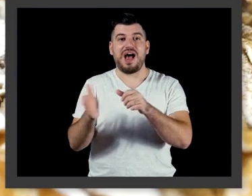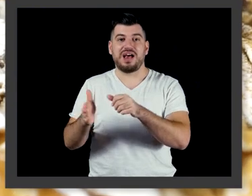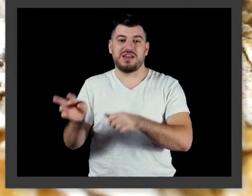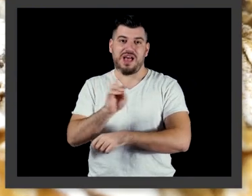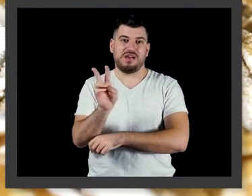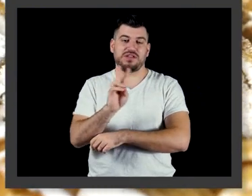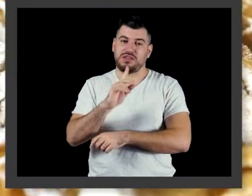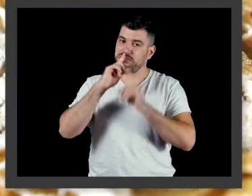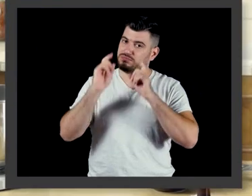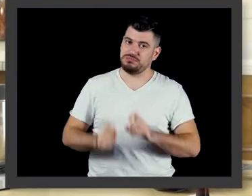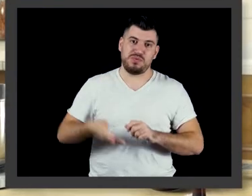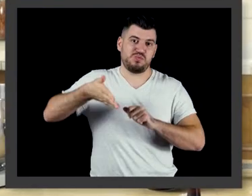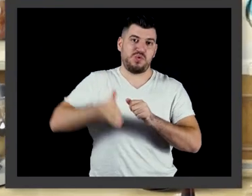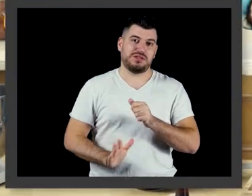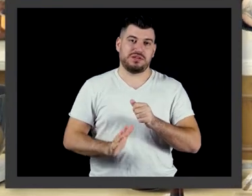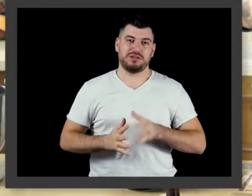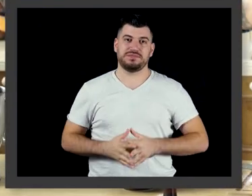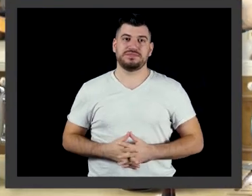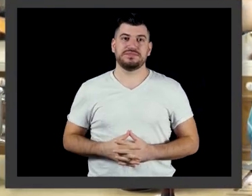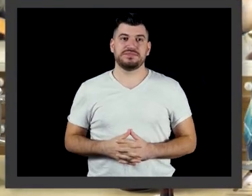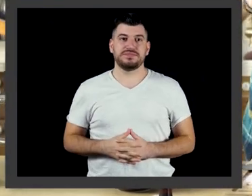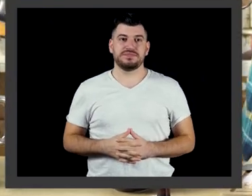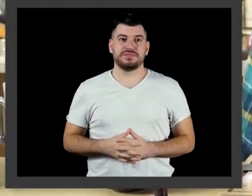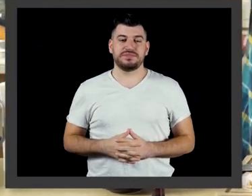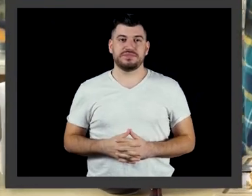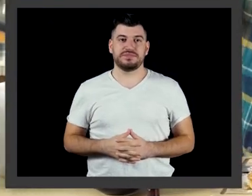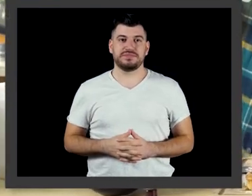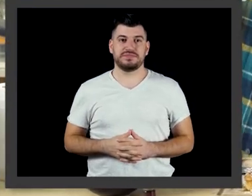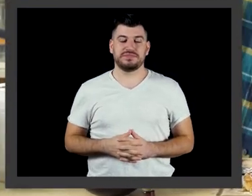Μυρίζει τόσο ωραία η κανέλα μαζί με τη ζάχαρη. Λίγο ακόμα.